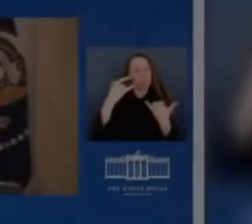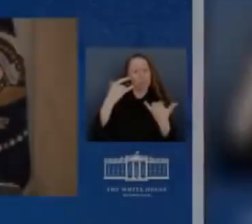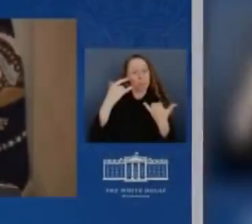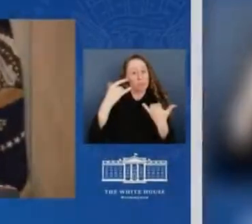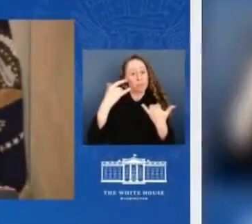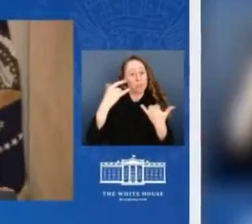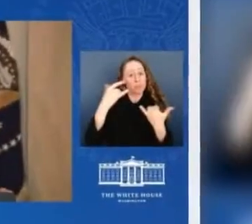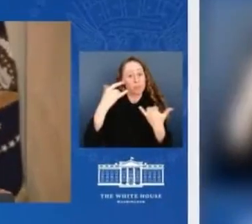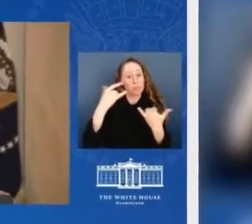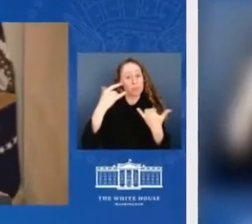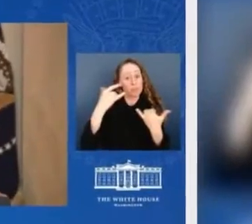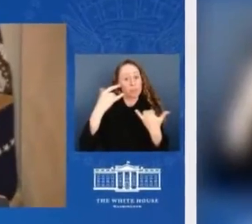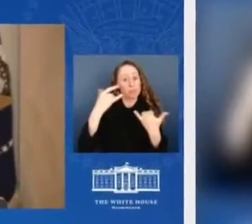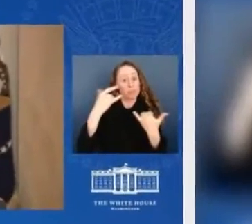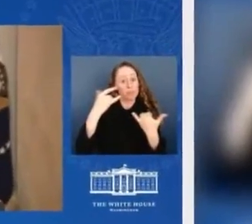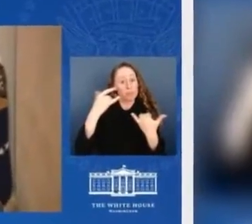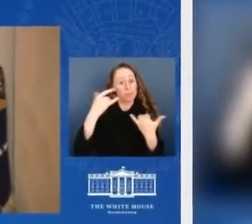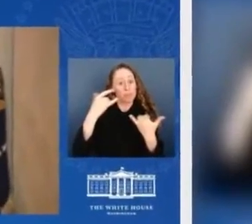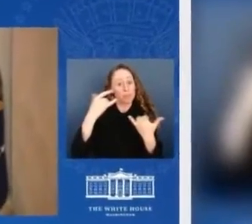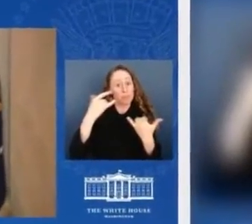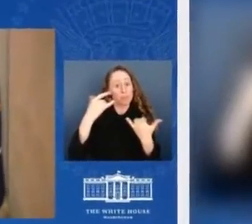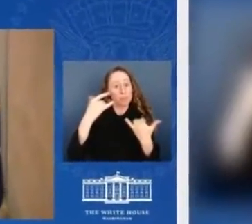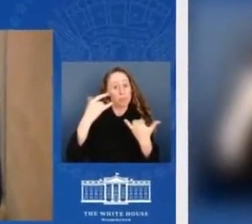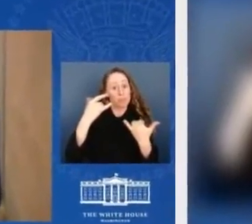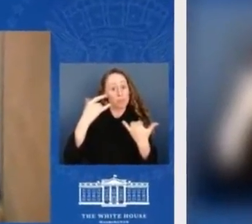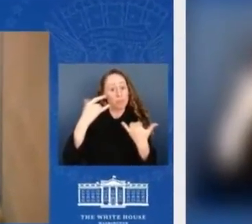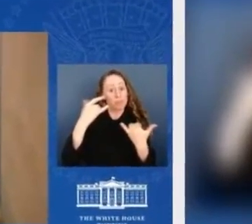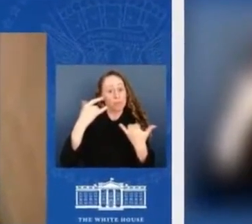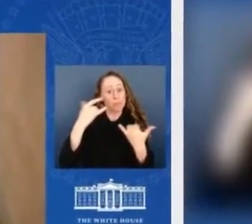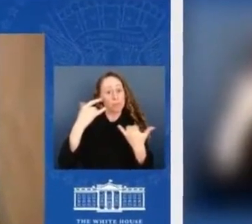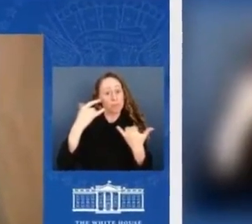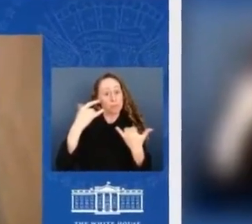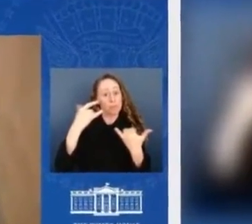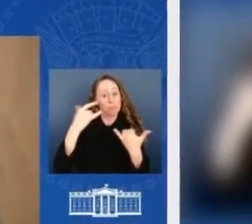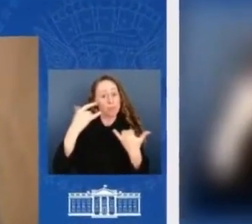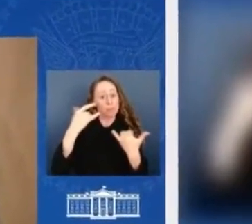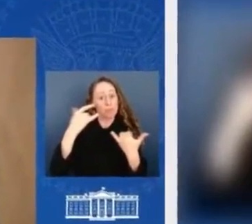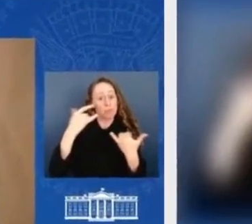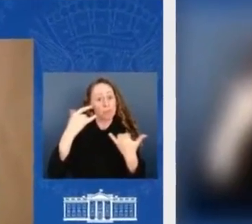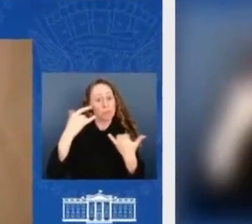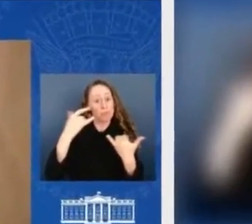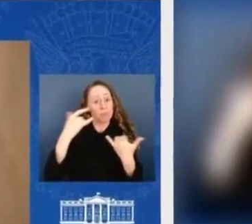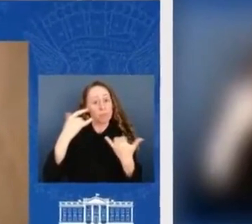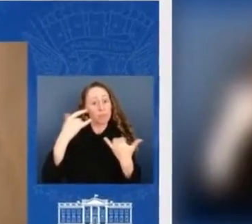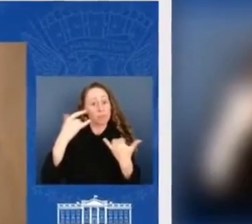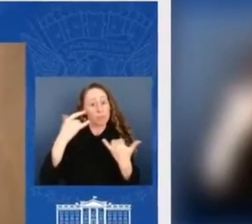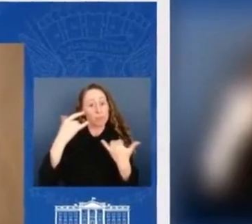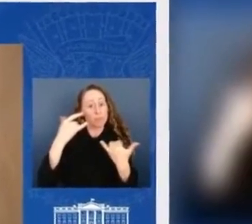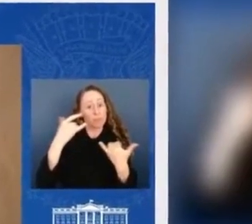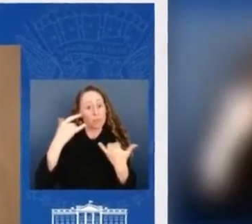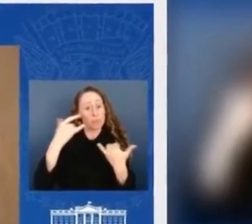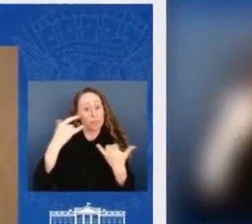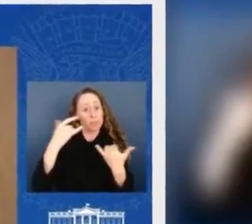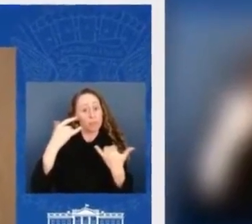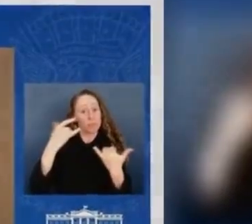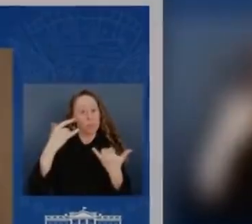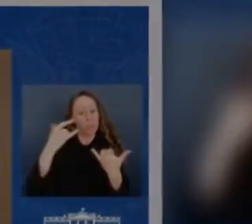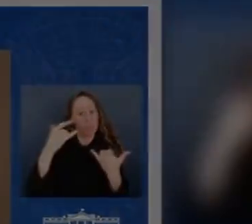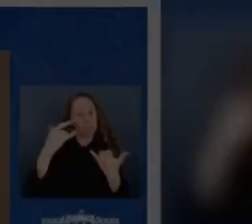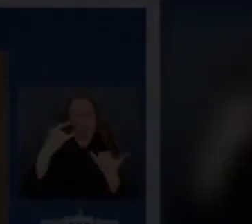혐의, 2021년 의사당 난입 사태와 관련 그의 면책특권 주장을 기각한 원심 판결을